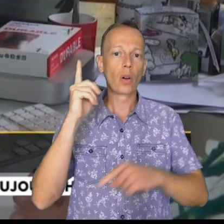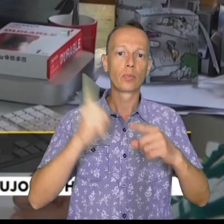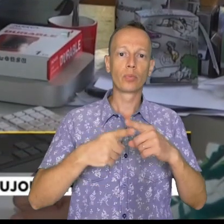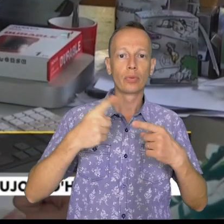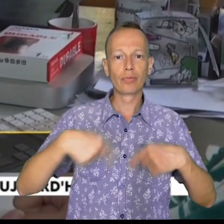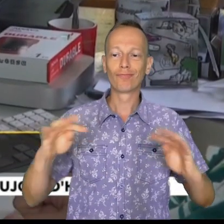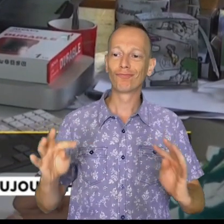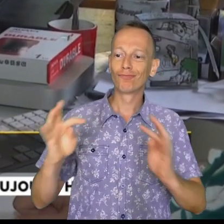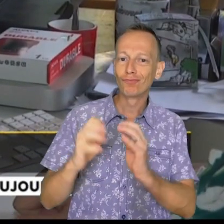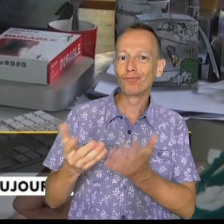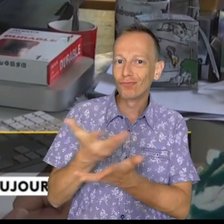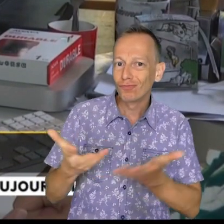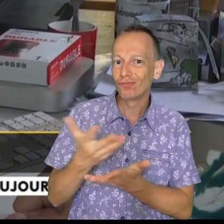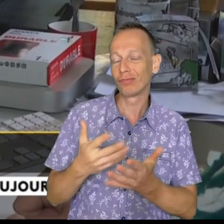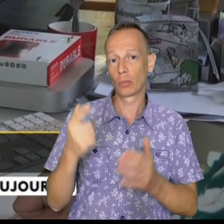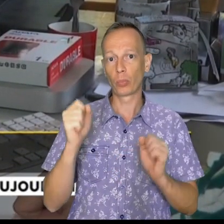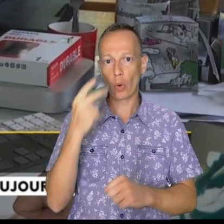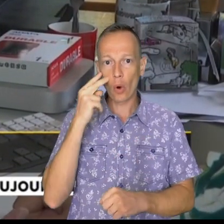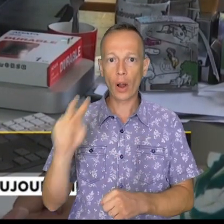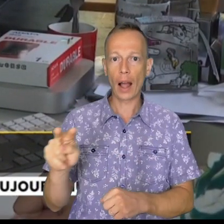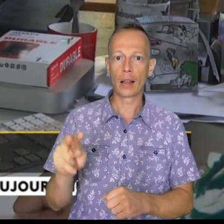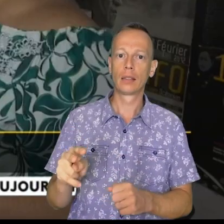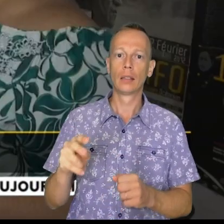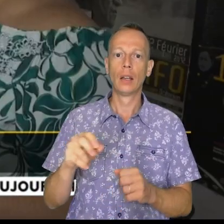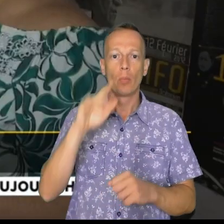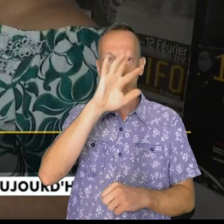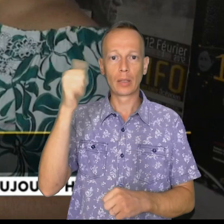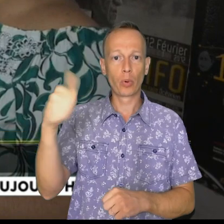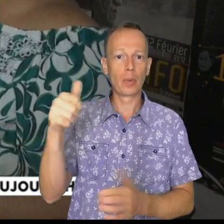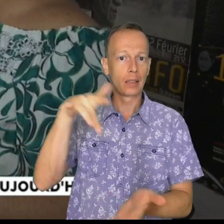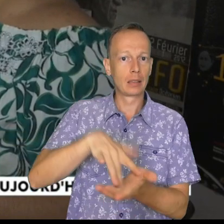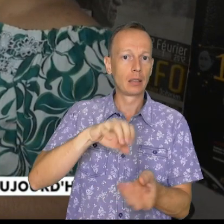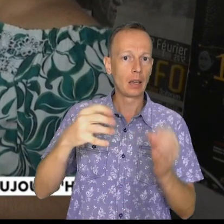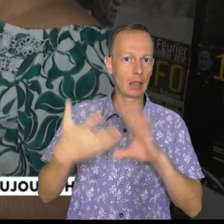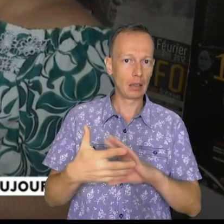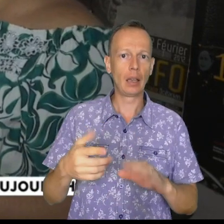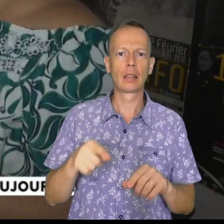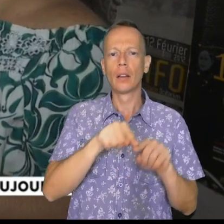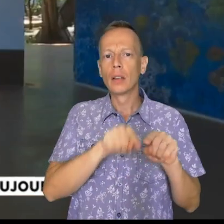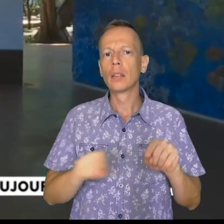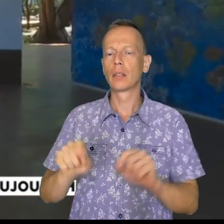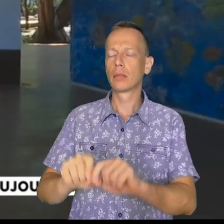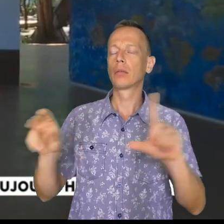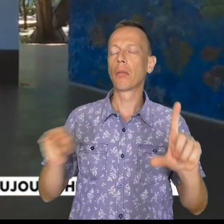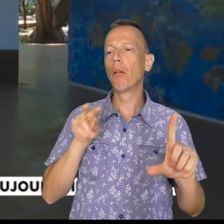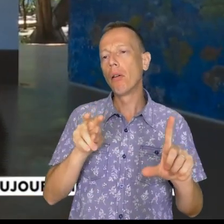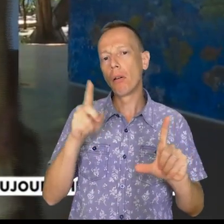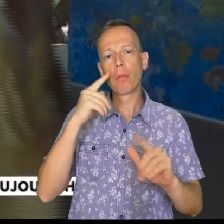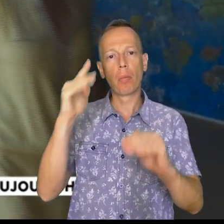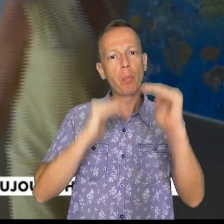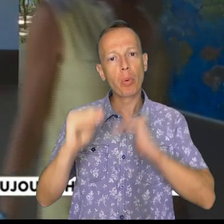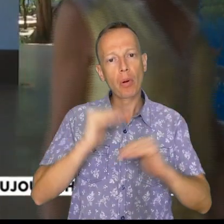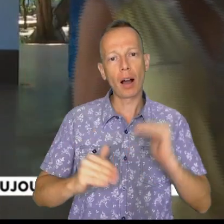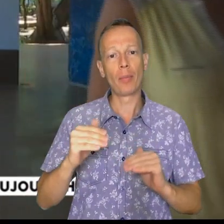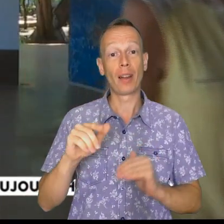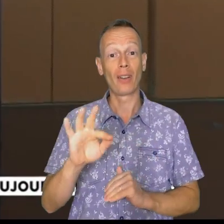sur la page internet de Polynésie la Première. Il vous suffit de vous rendre sur le site officiel de l'événement pour voir le programme de cette